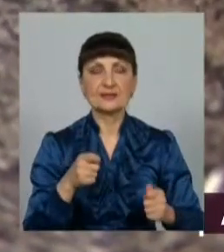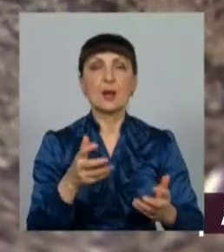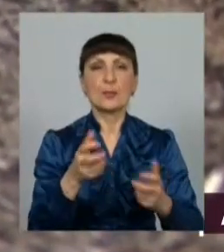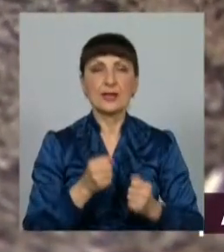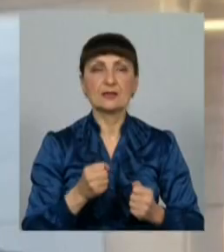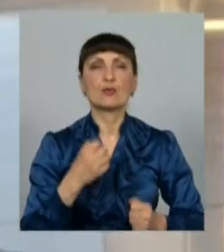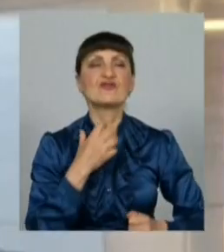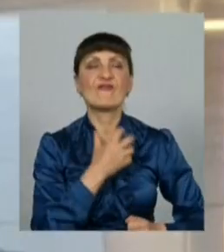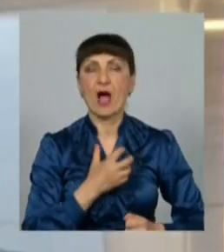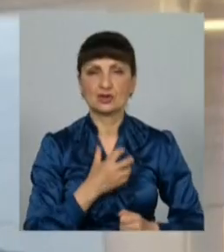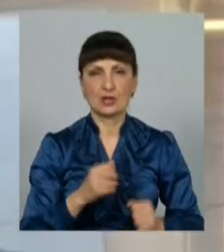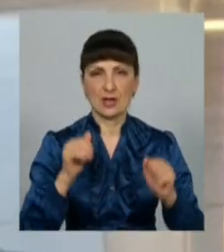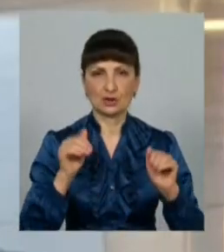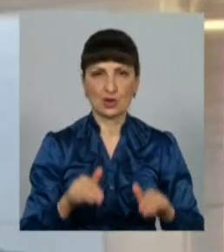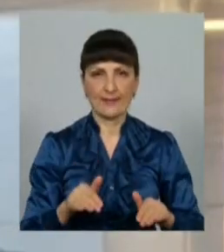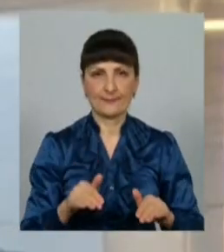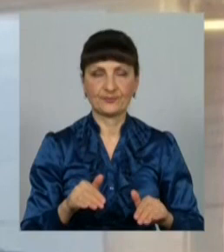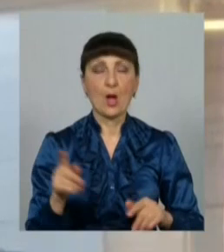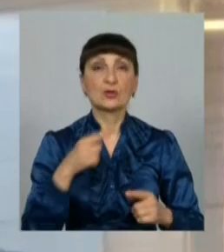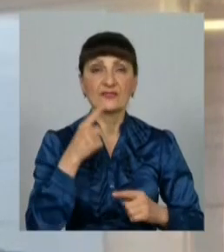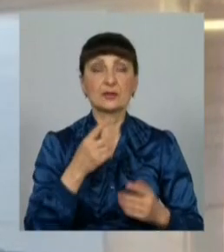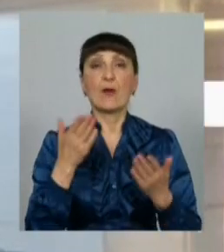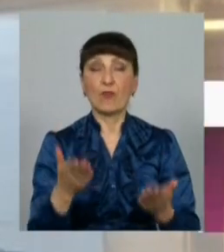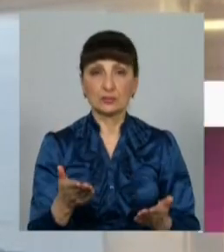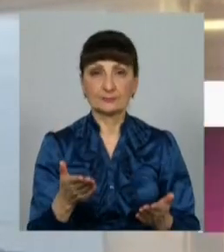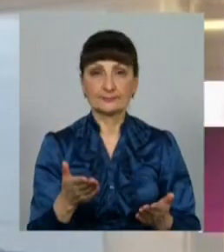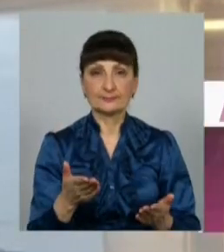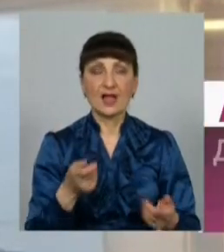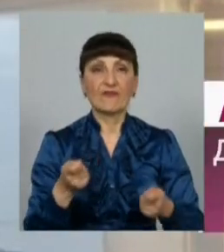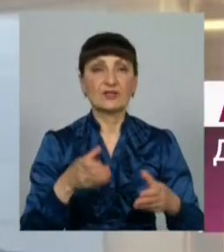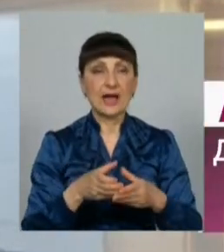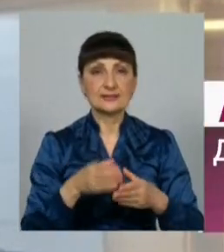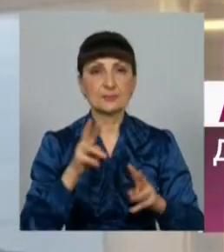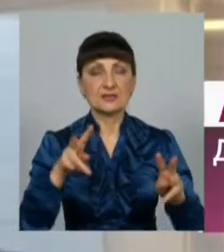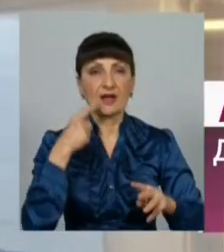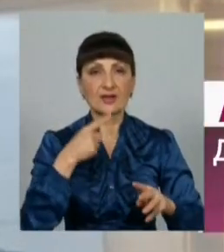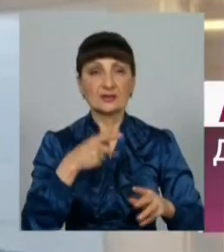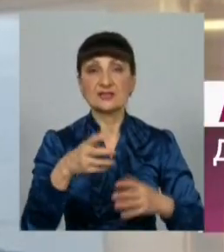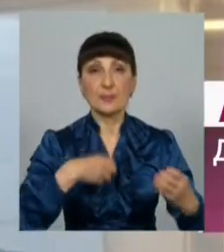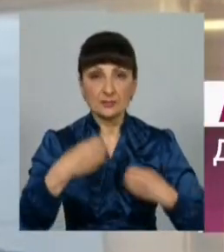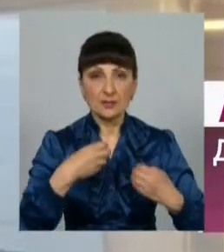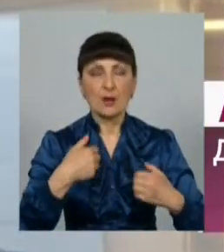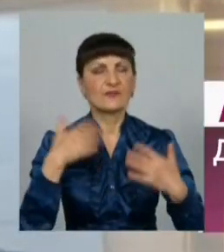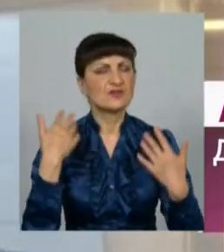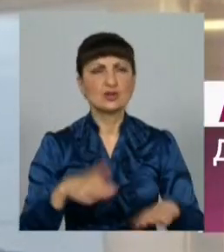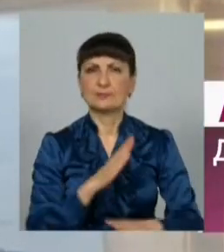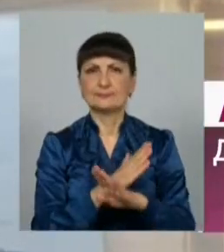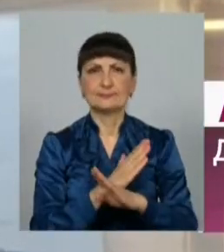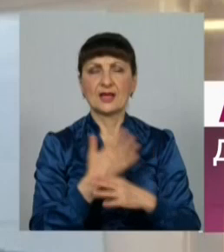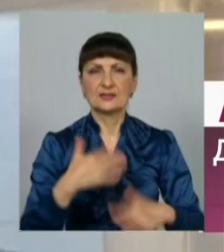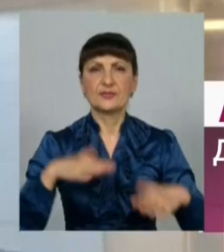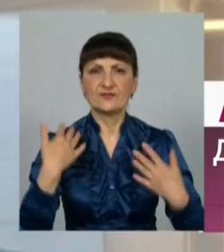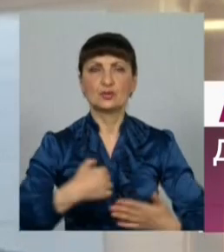решение власть в общество говорит да ребята вот смотрите если у вас есть такие по силе них снимает все теперь поставленной